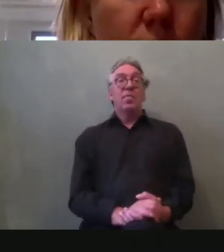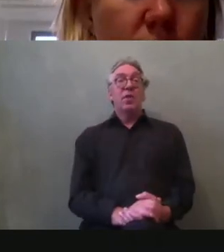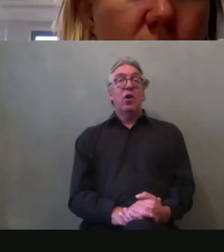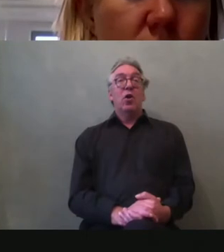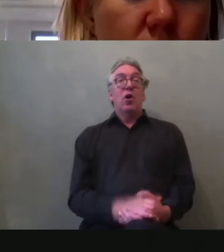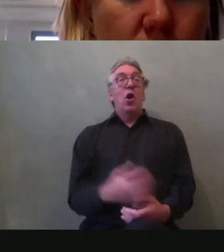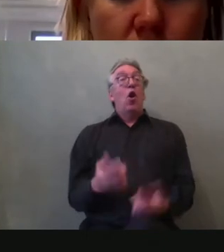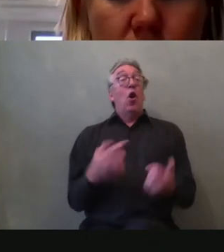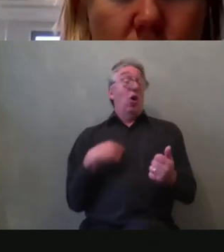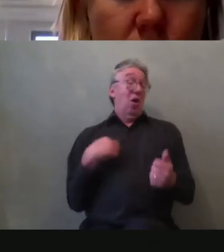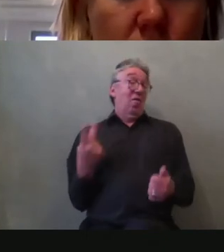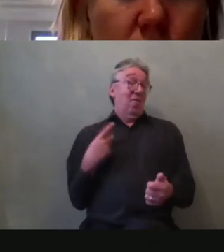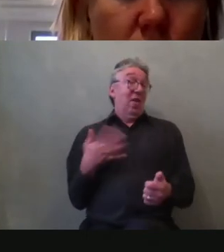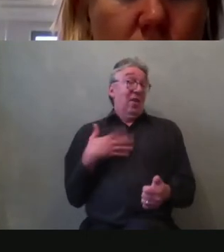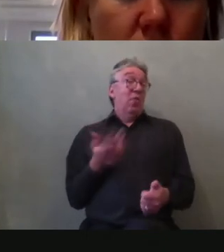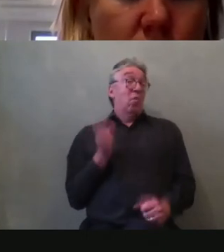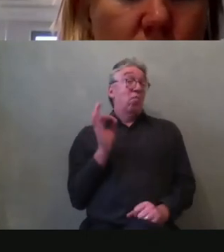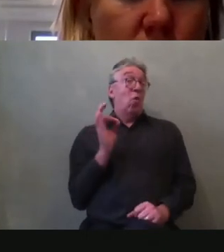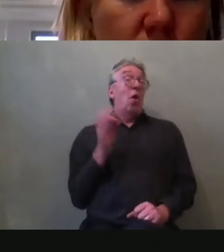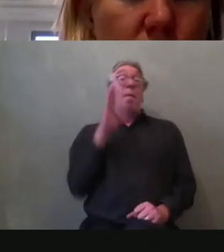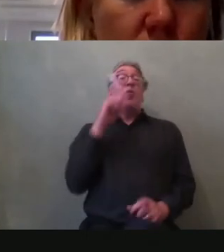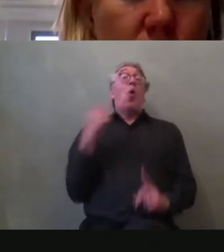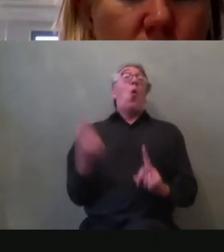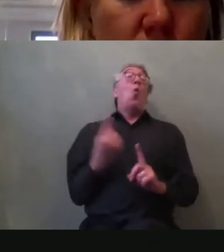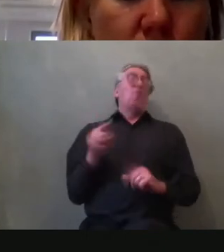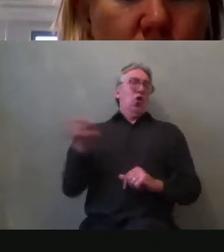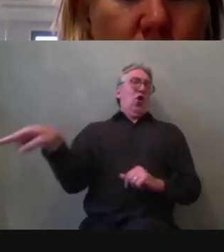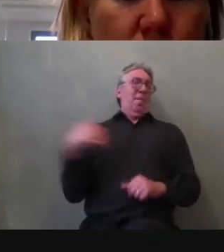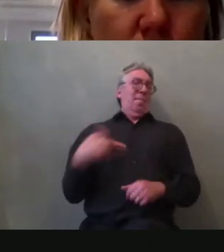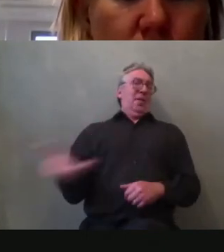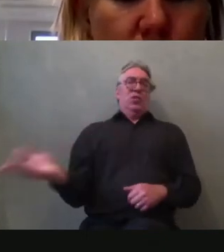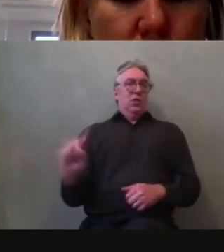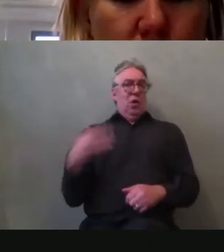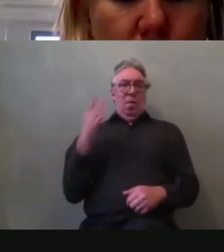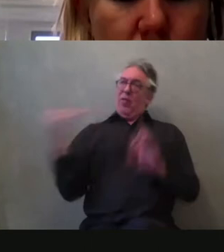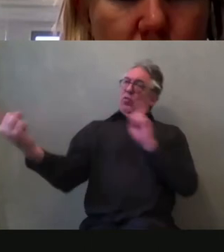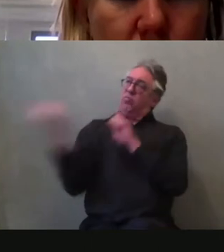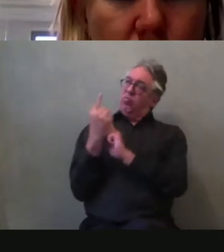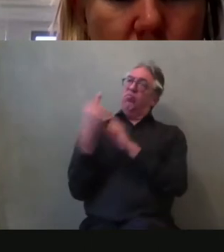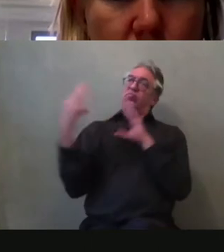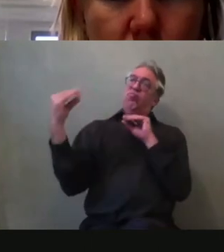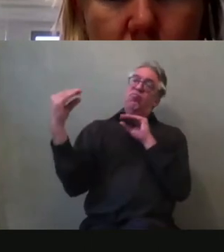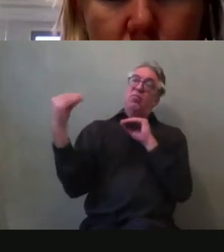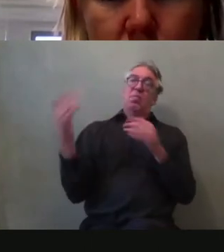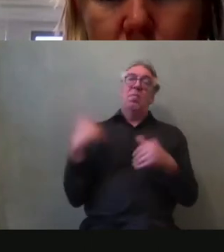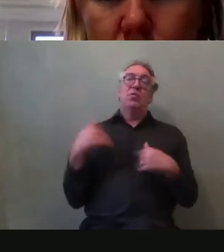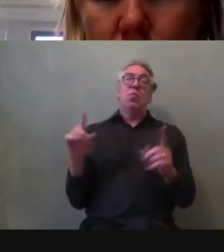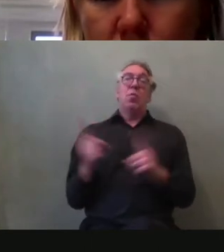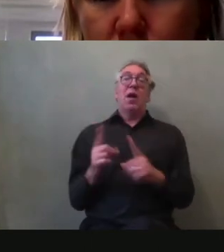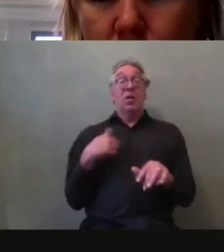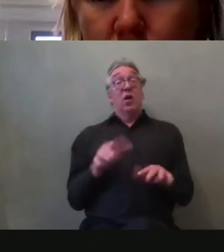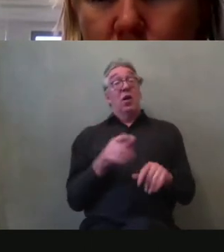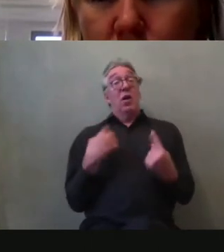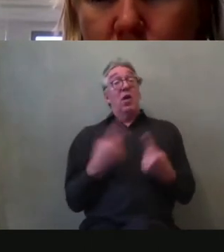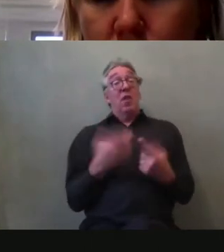we dat we niet praten over, maar met de mensen met een beperking. En we hebben meerdere klantreizen bekeken, maar